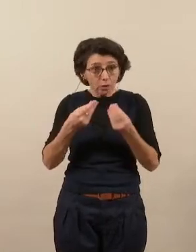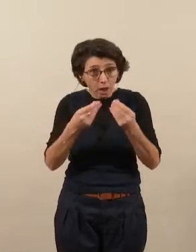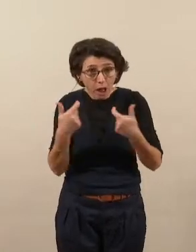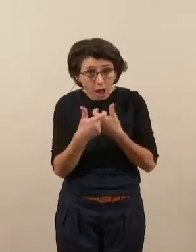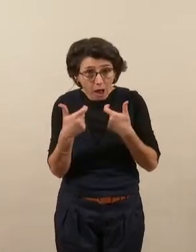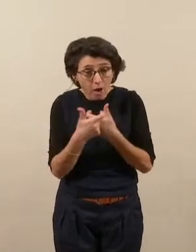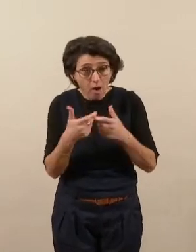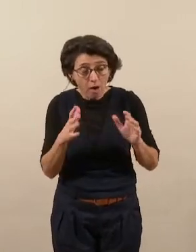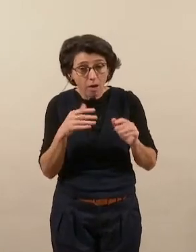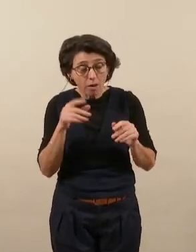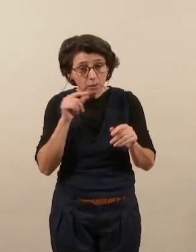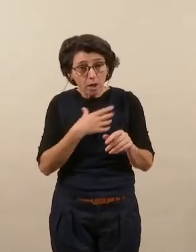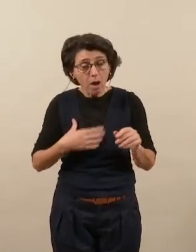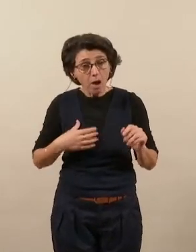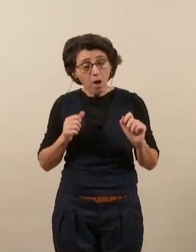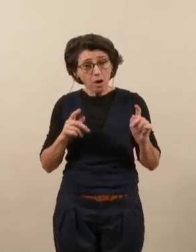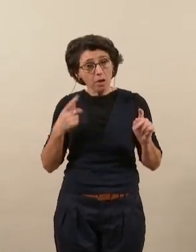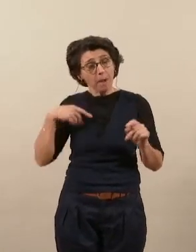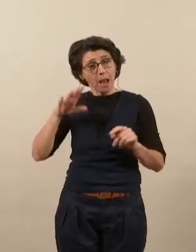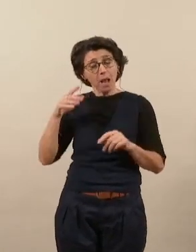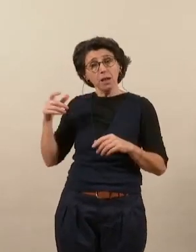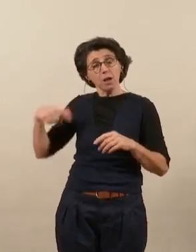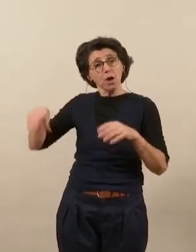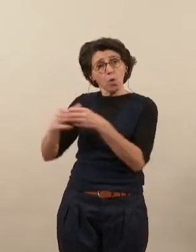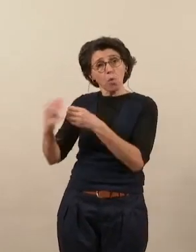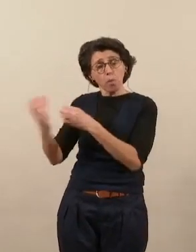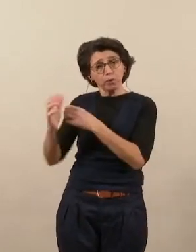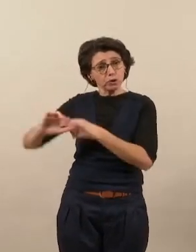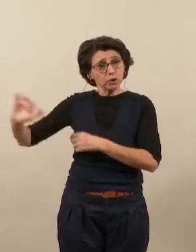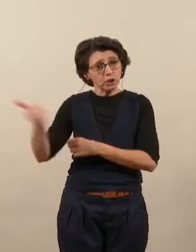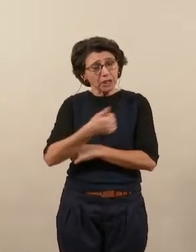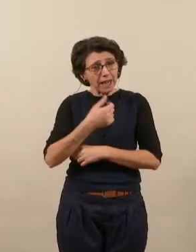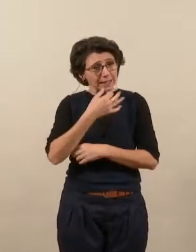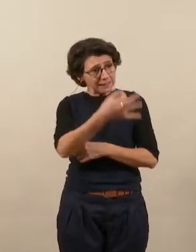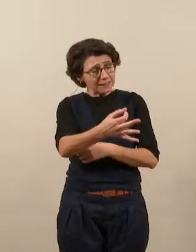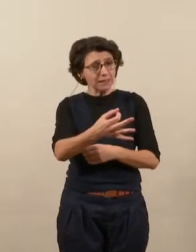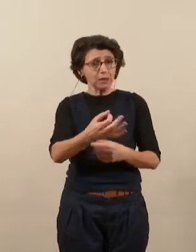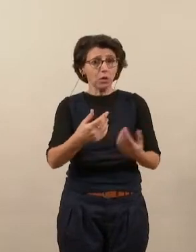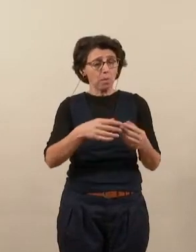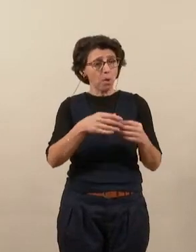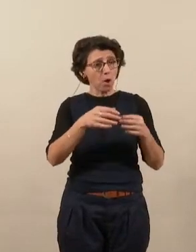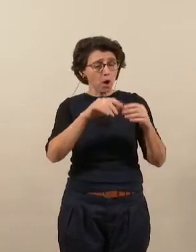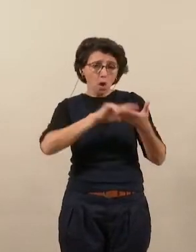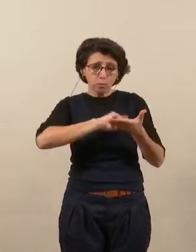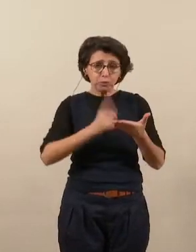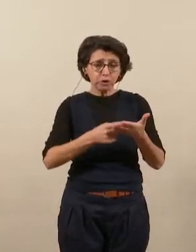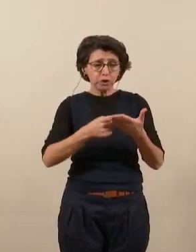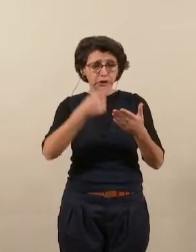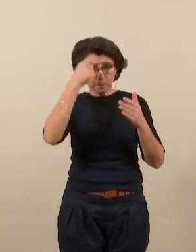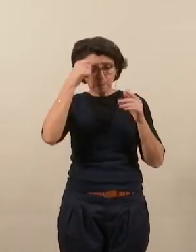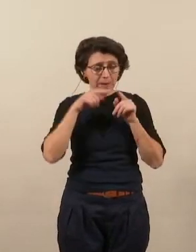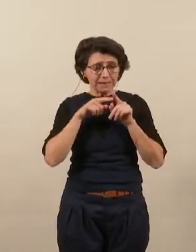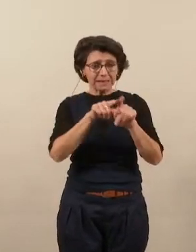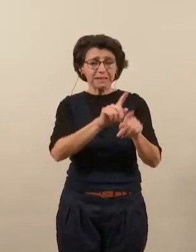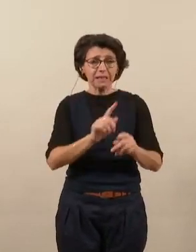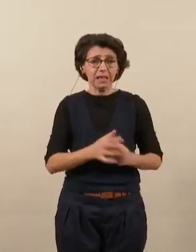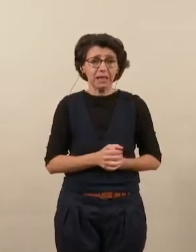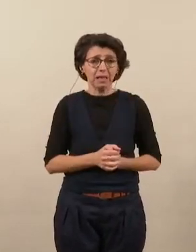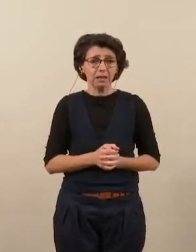mais n'empêche que toutes vos oppositions, vous avez dit que votre budget était insincère. Toutes. Quelle que soit la